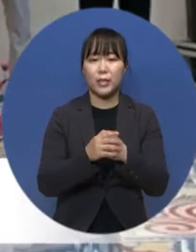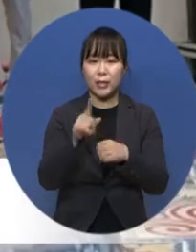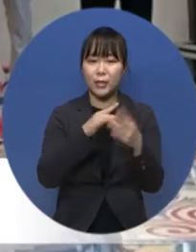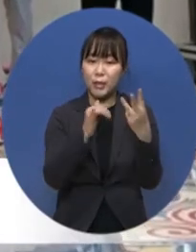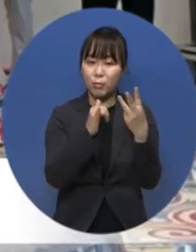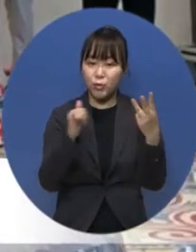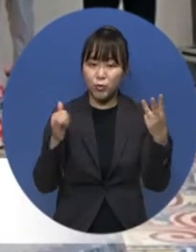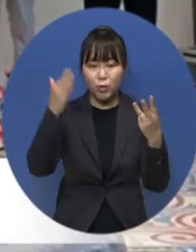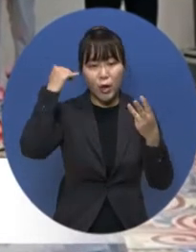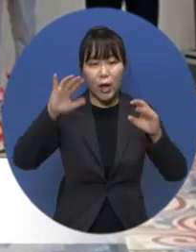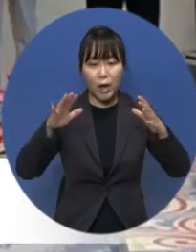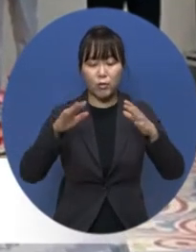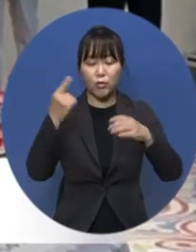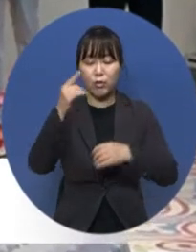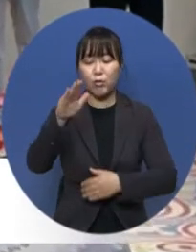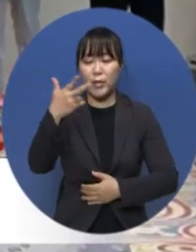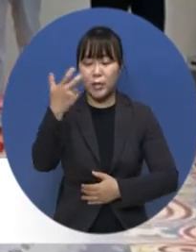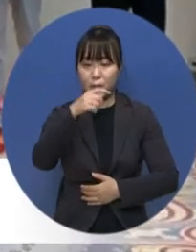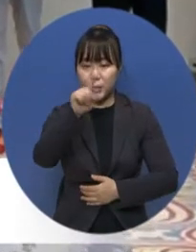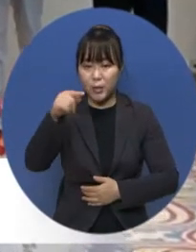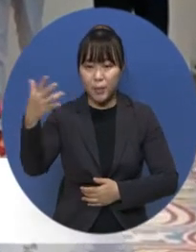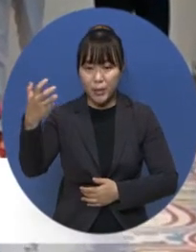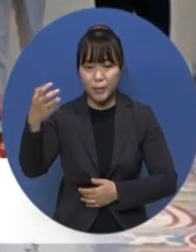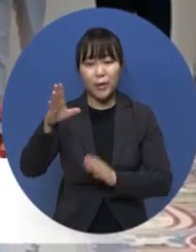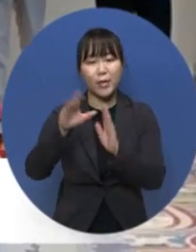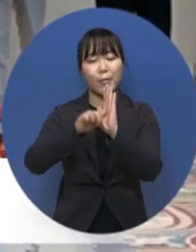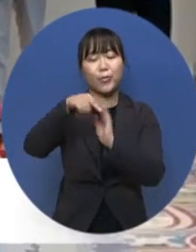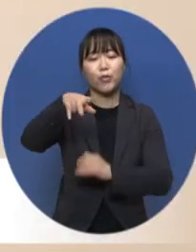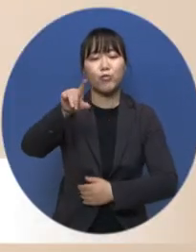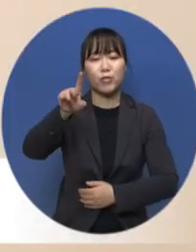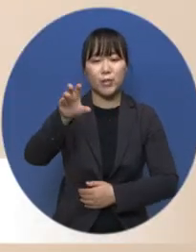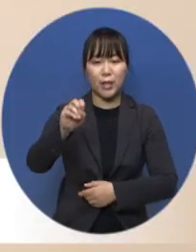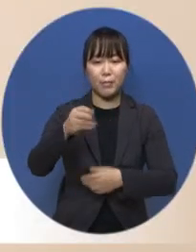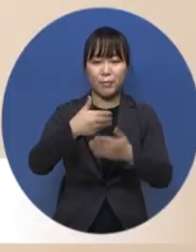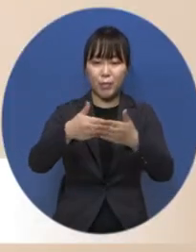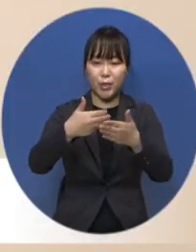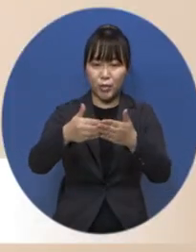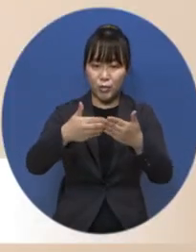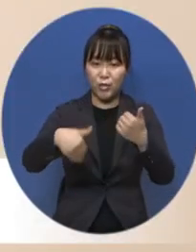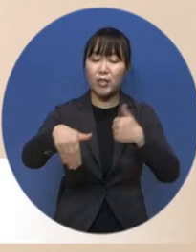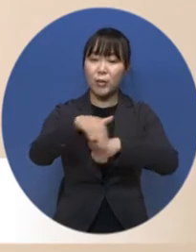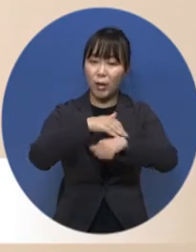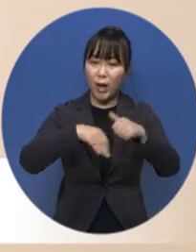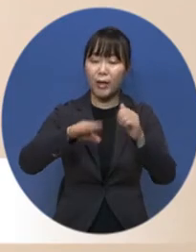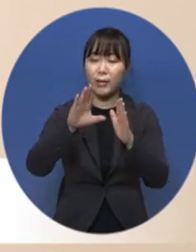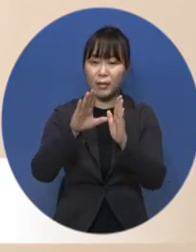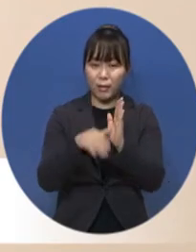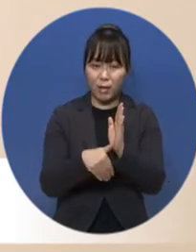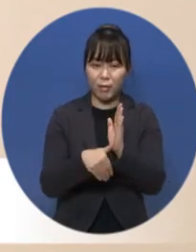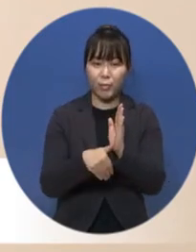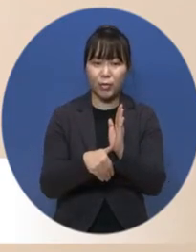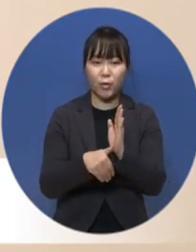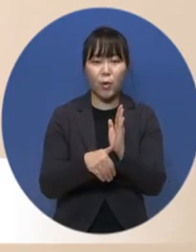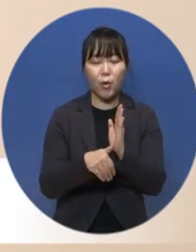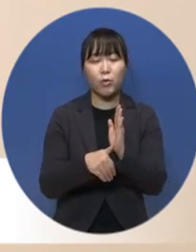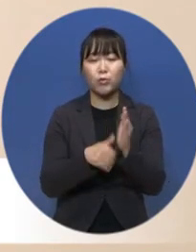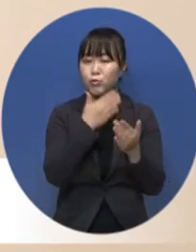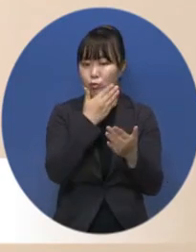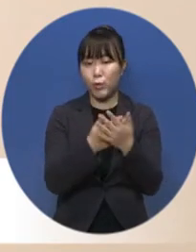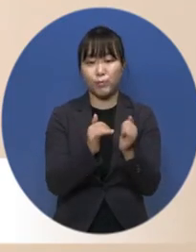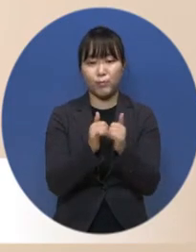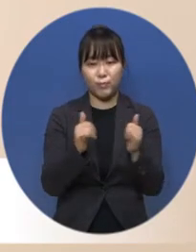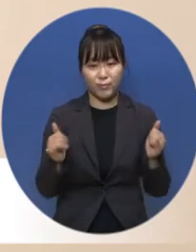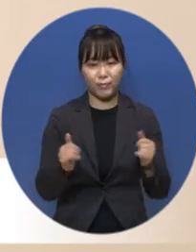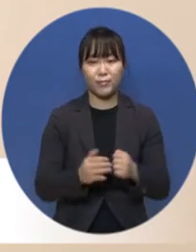분은 우리나라 70년대, 80년대 구상미술의 르네상스 시대에 어떤 핵을 그으신